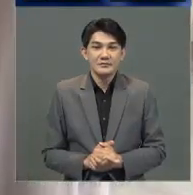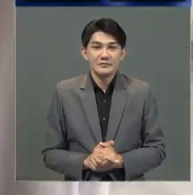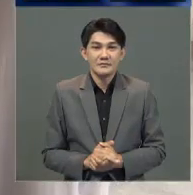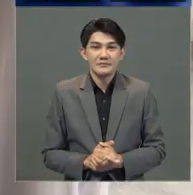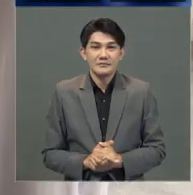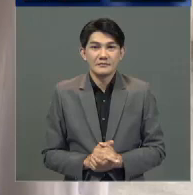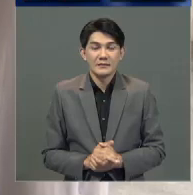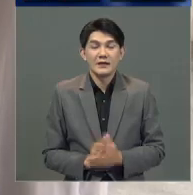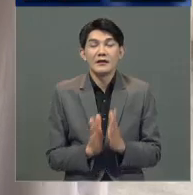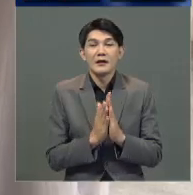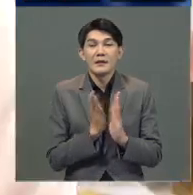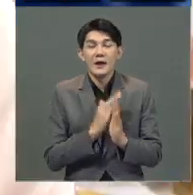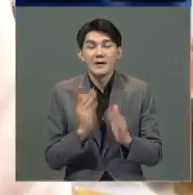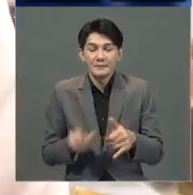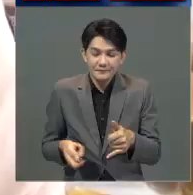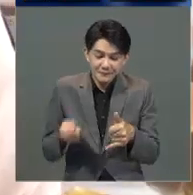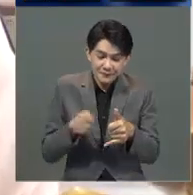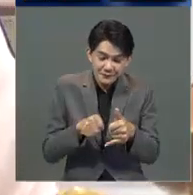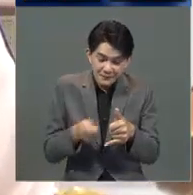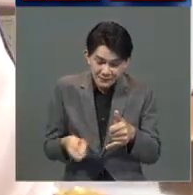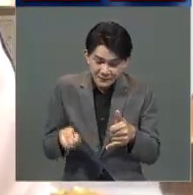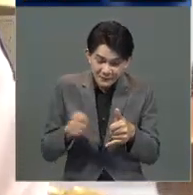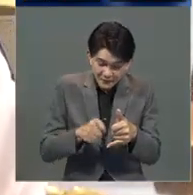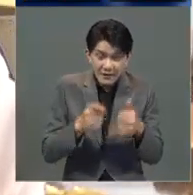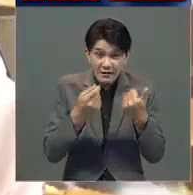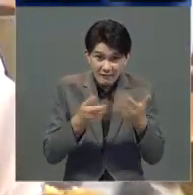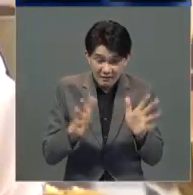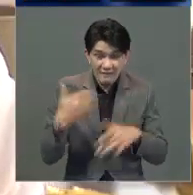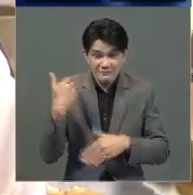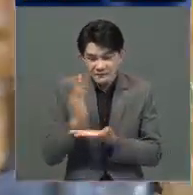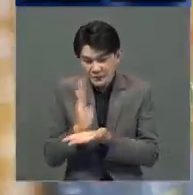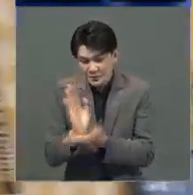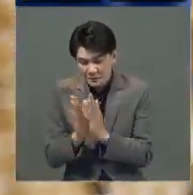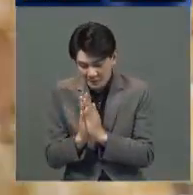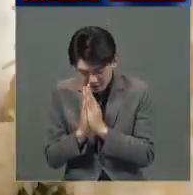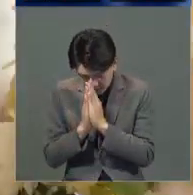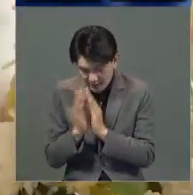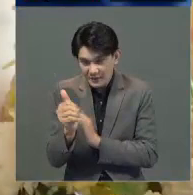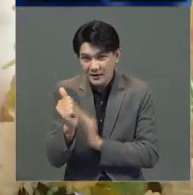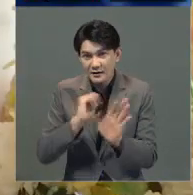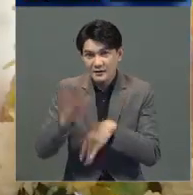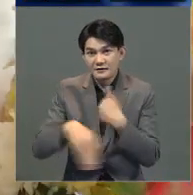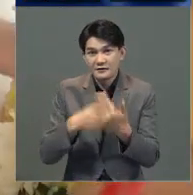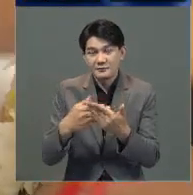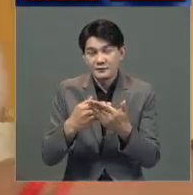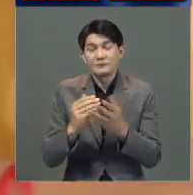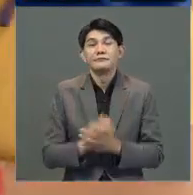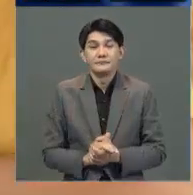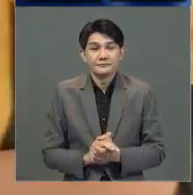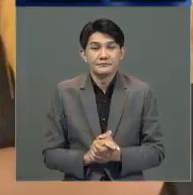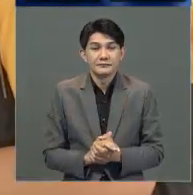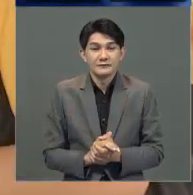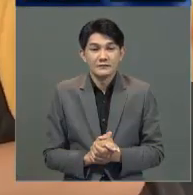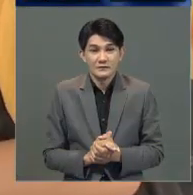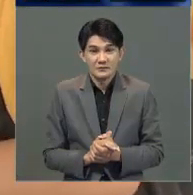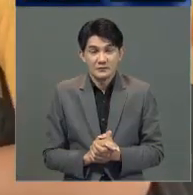และนอกจากไปส่งน้ำพระทุกความเป็นสิริมงคลแล้วนะคะก็ยังสามารถทำบุญไหว้พระได้ทุกจุดของวัดบวรด้วยนะ